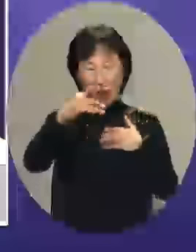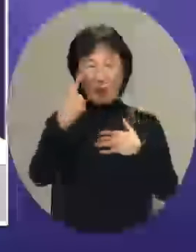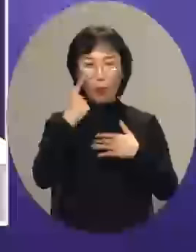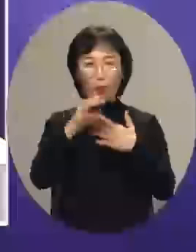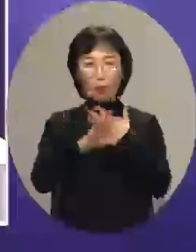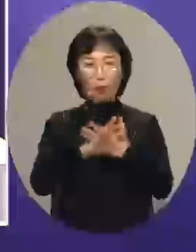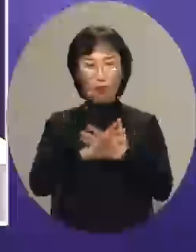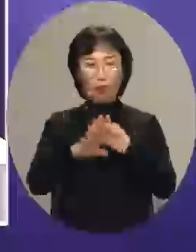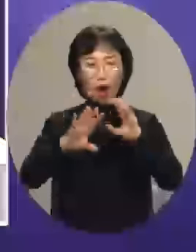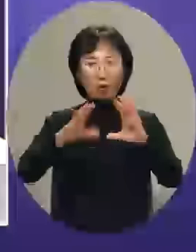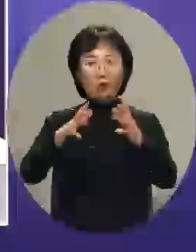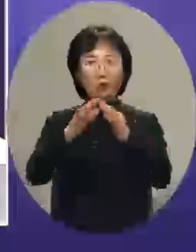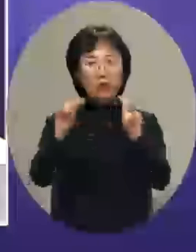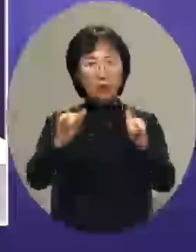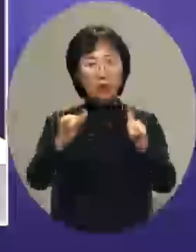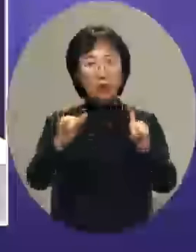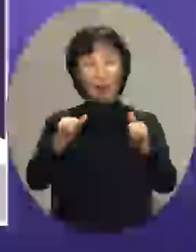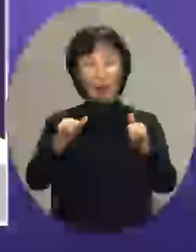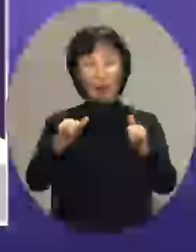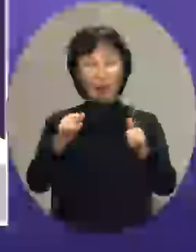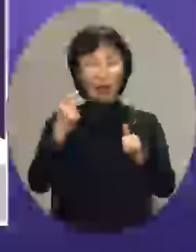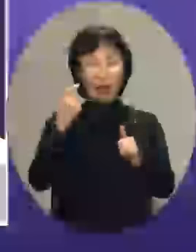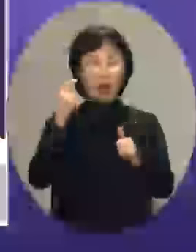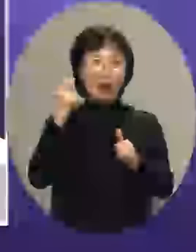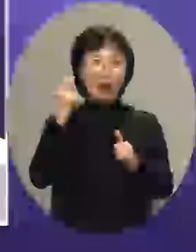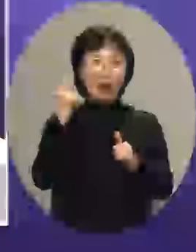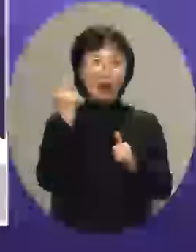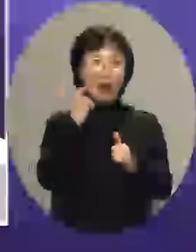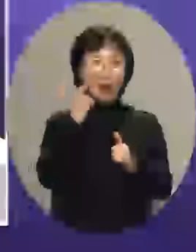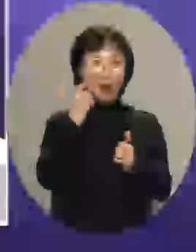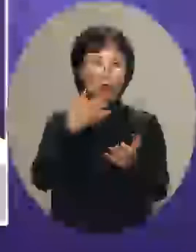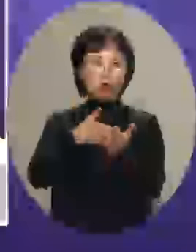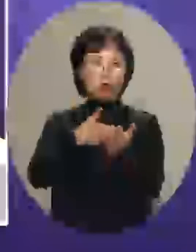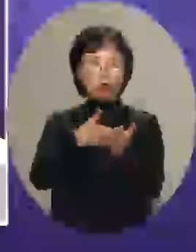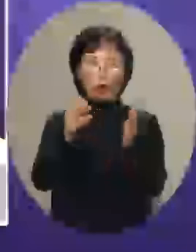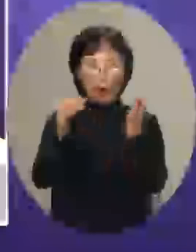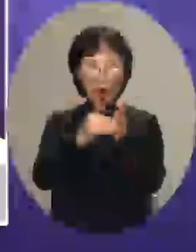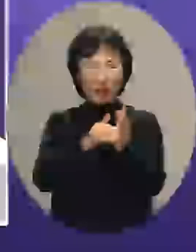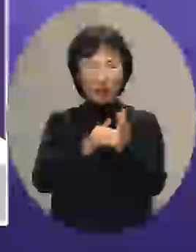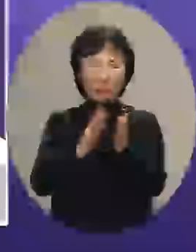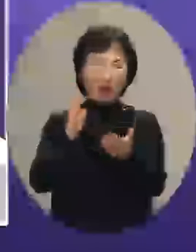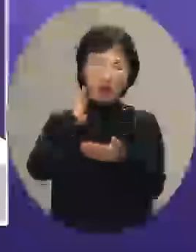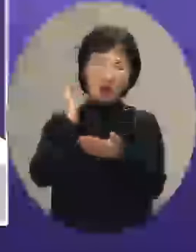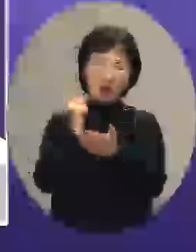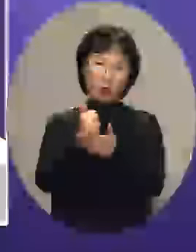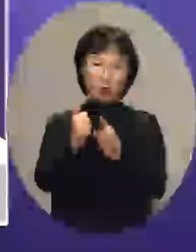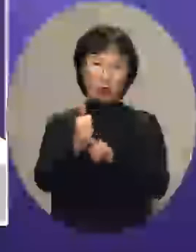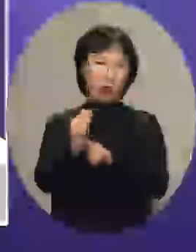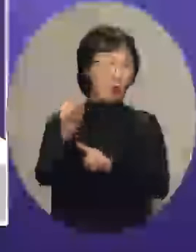우리 국민들이 뭐 가짜 뉴스까지 포함해서 무슨 대통령을 막 이렇게